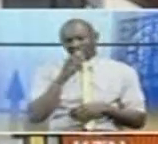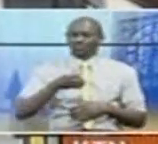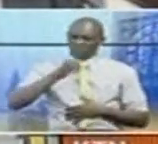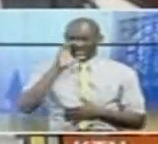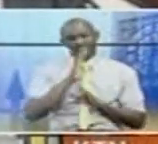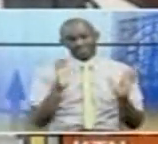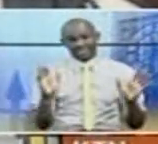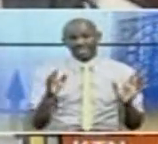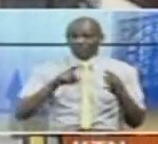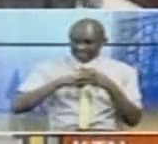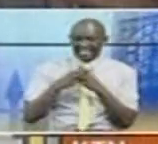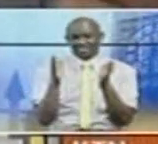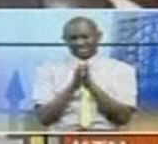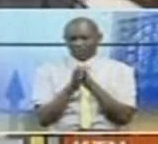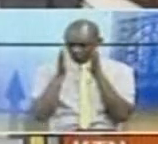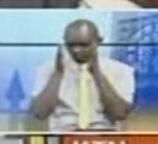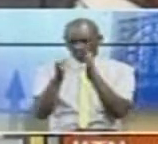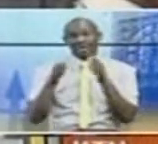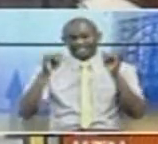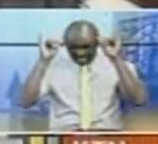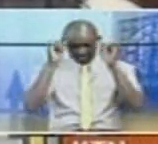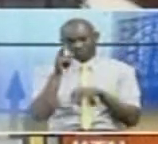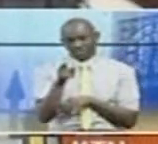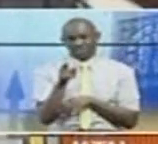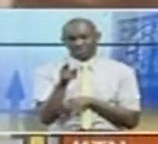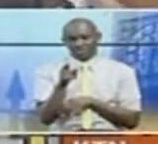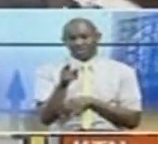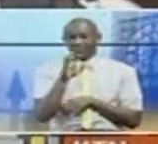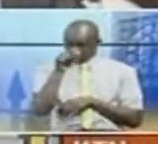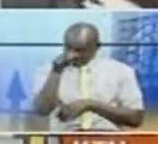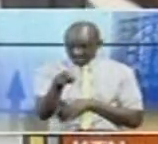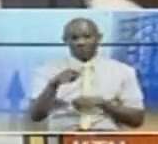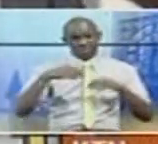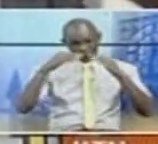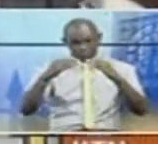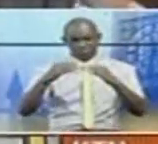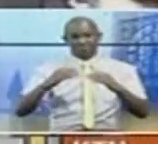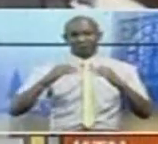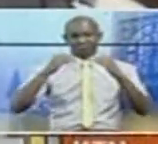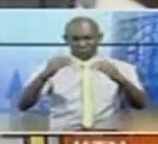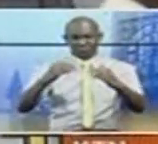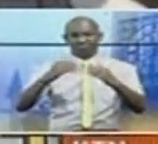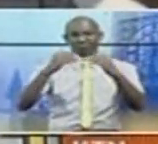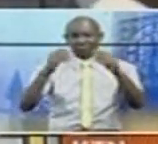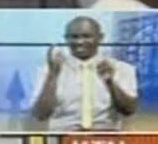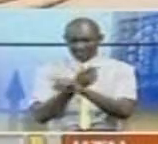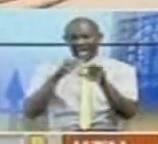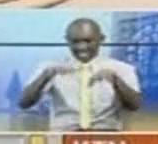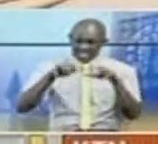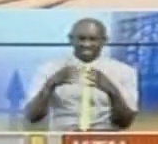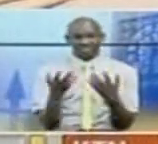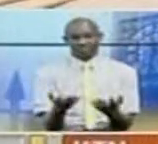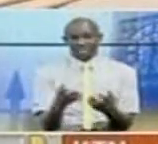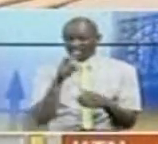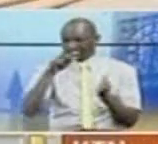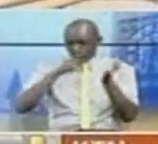foremost. Then we start looking at the livestock. And from there we graduate to agriculture. Mradi